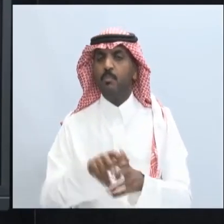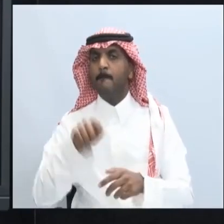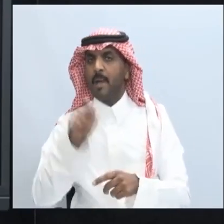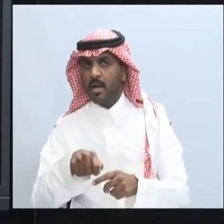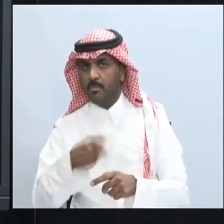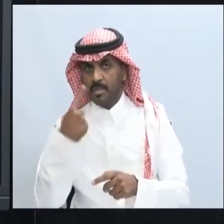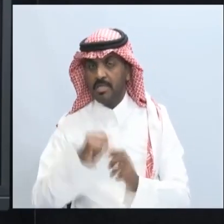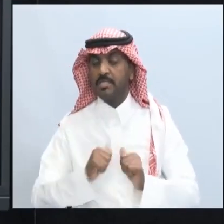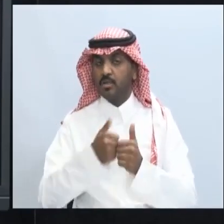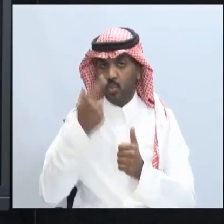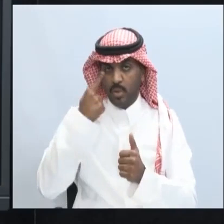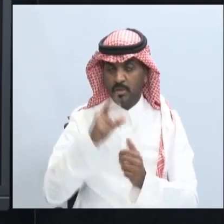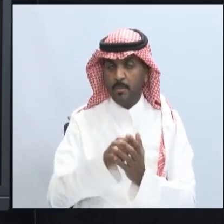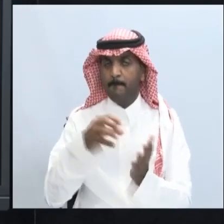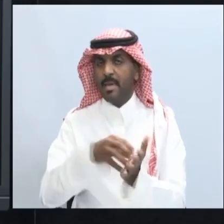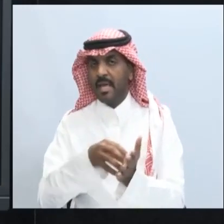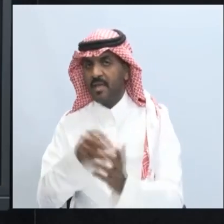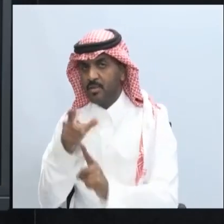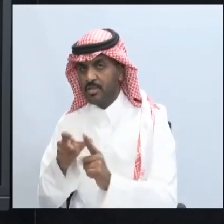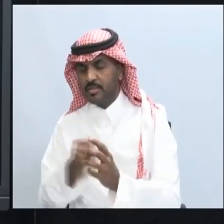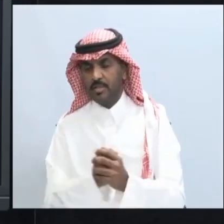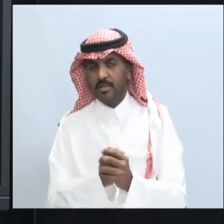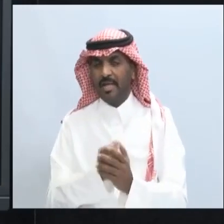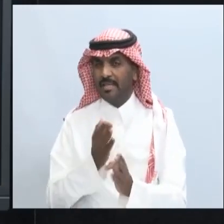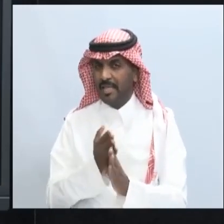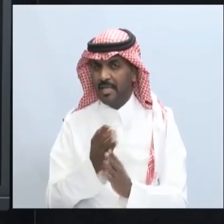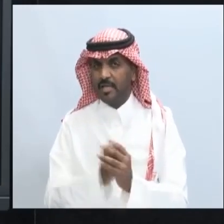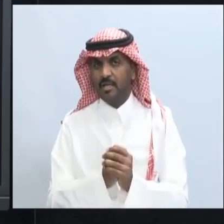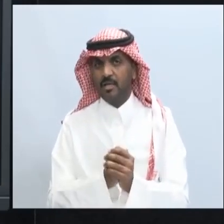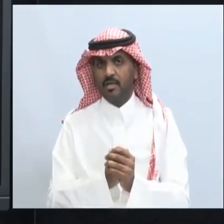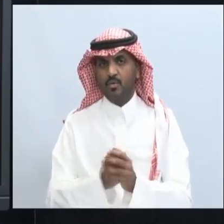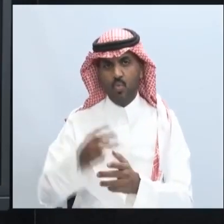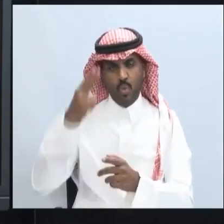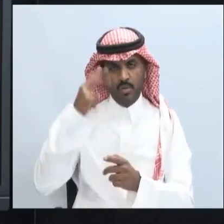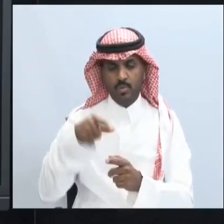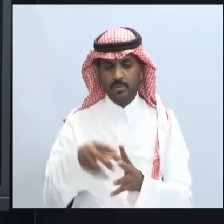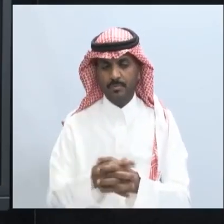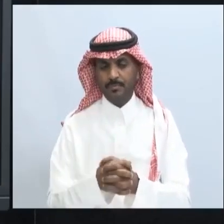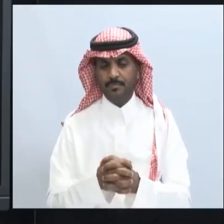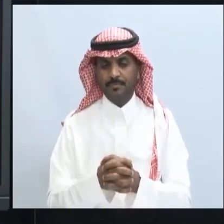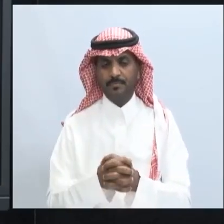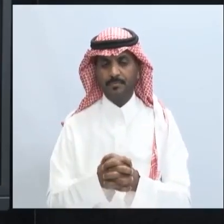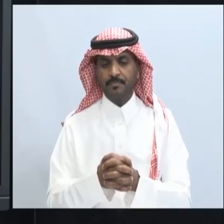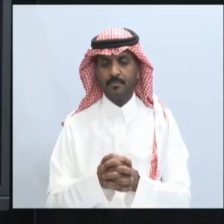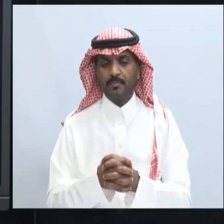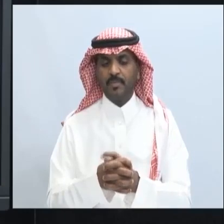يستطيع ان يحدد موطن هذا الشخص عن طريق ماذا العنوان الوطني ايضا تجد ان هناك عده جهات